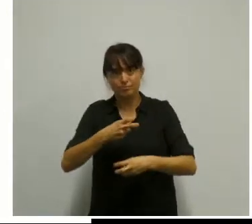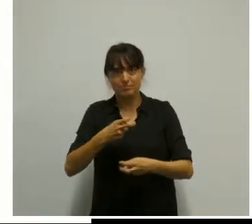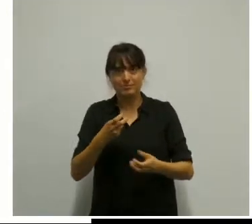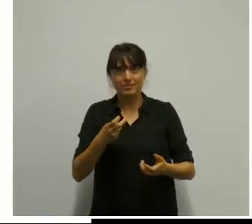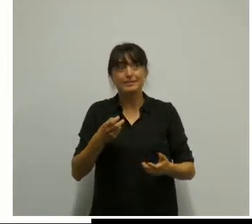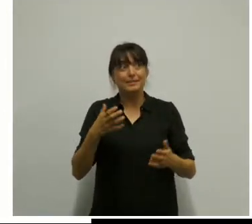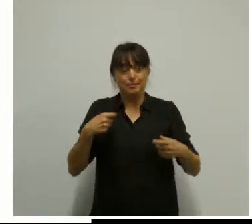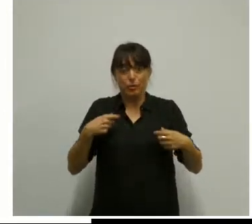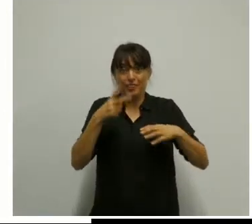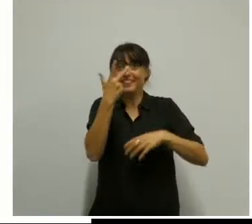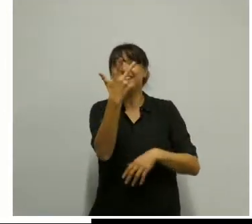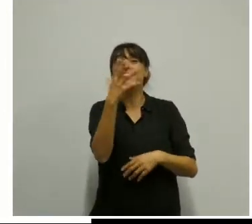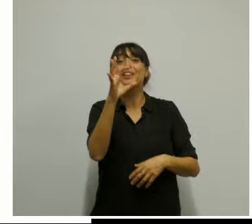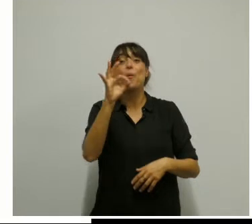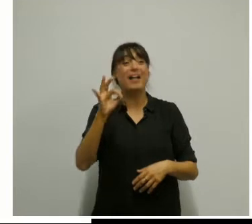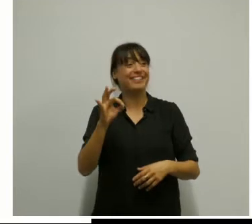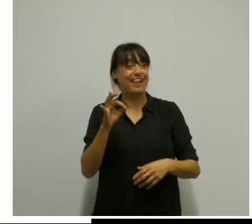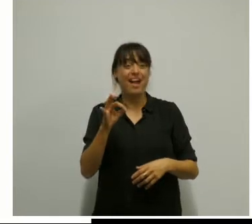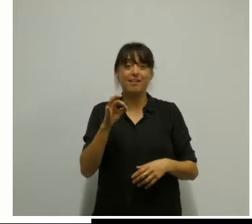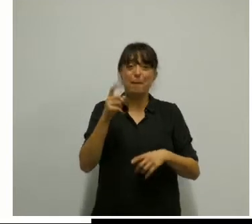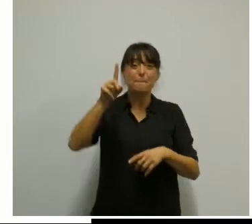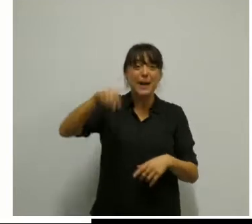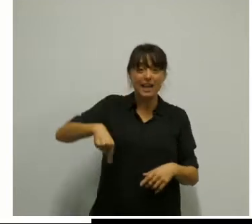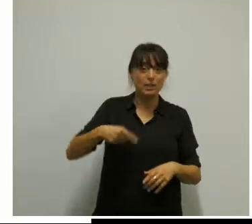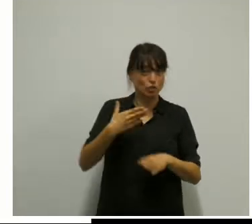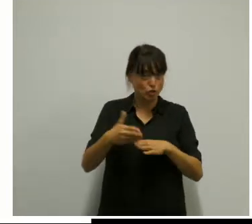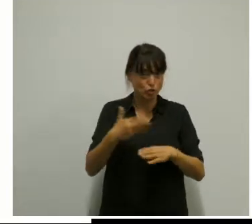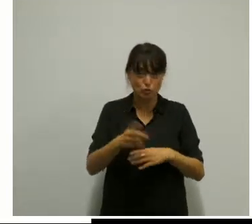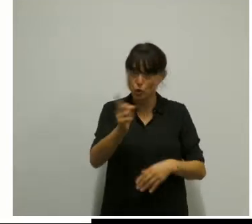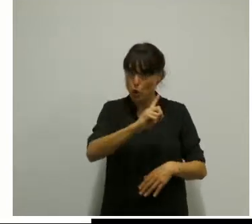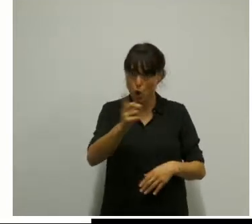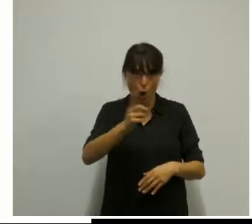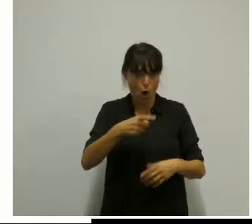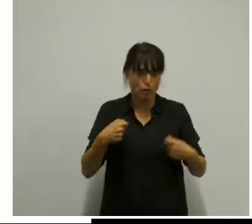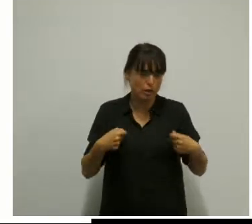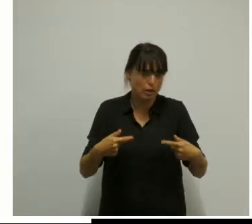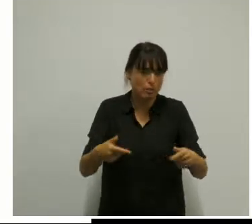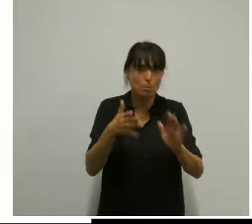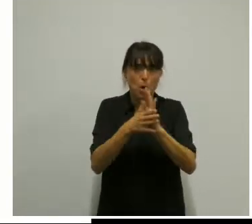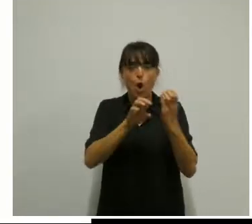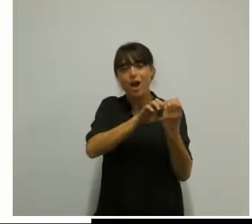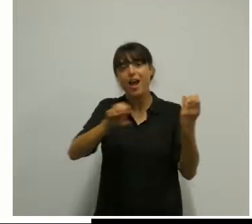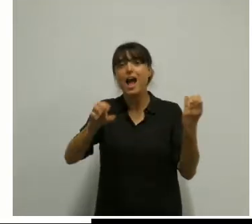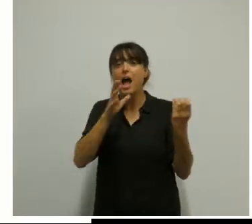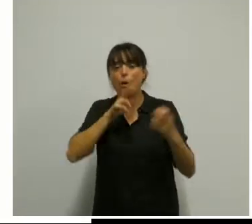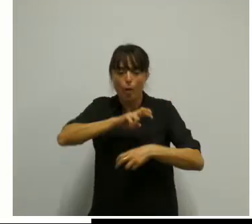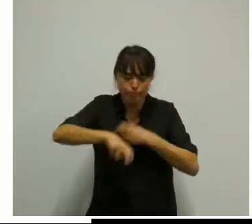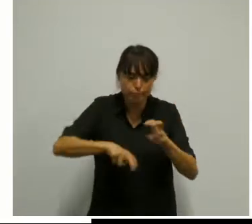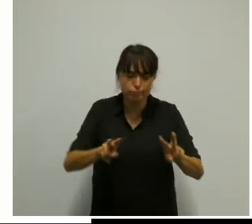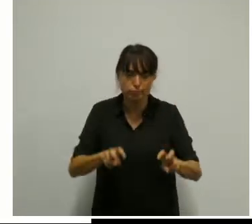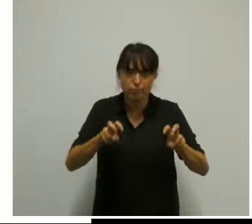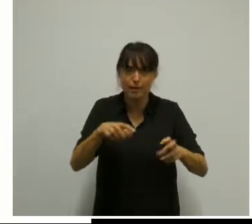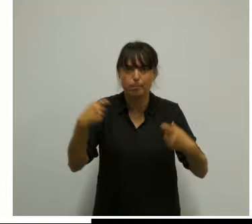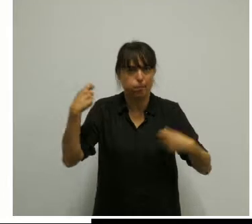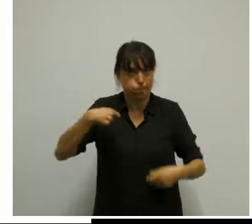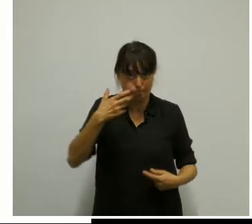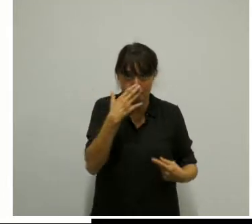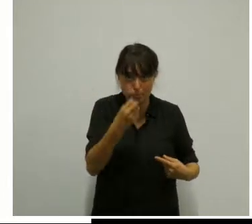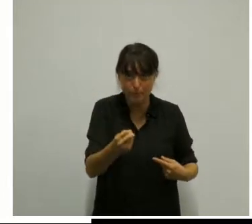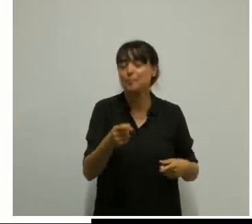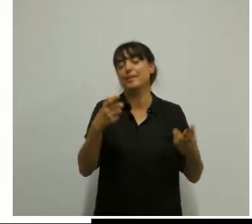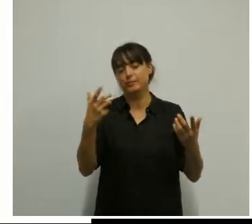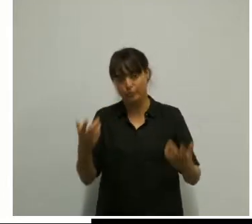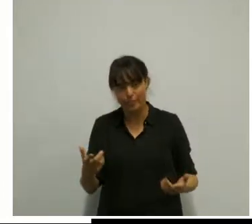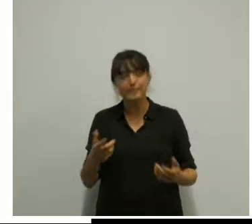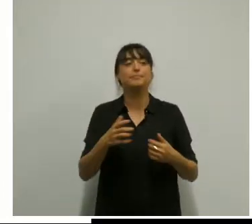que no posar un gronxadoret o una cosa d'equilibris, eh? Però bueno, la por que teníem els docents és que a l'estiu s'havia de fer les